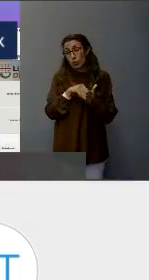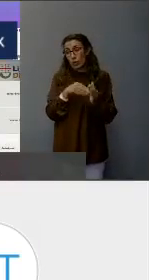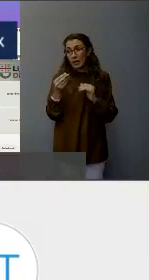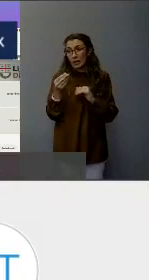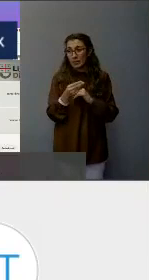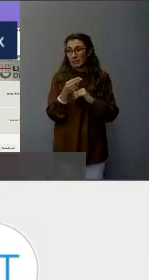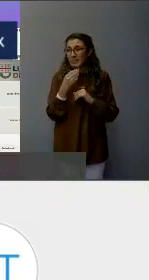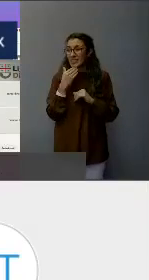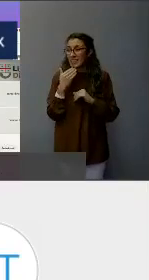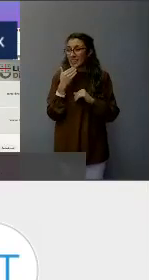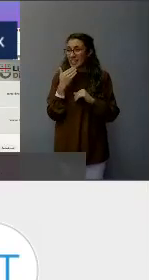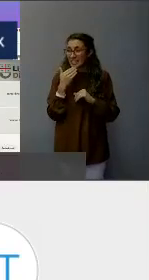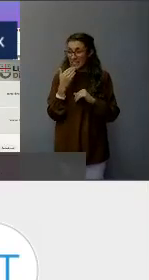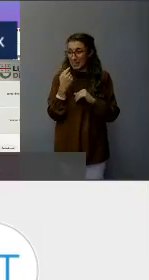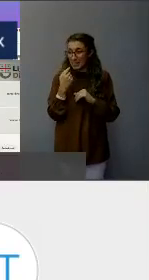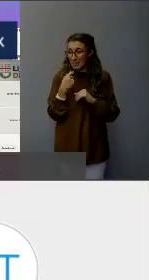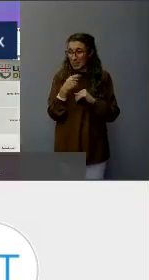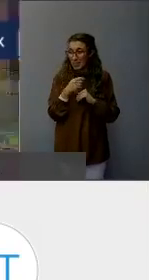presidente